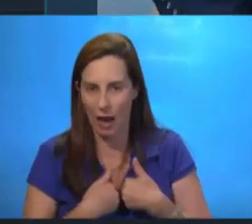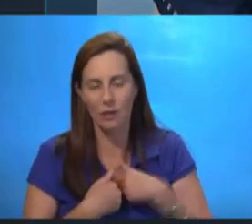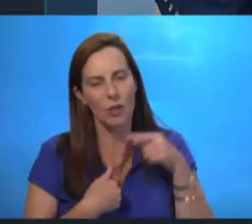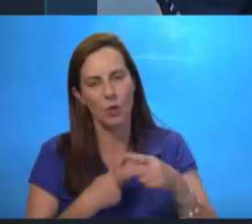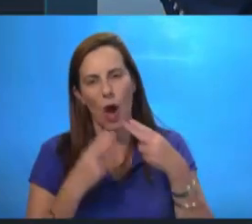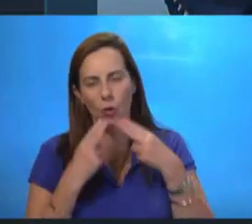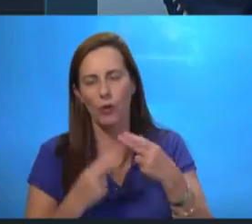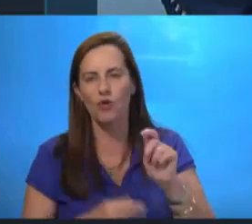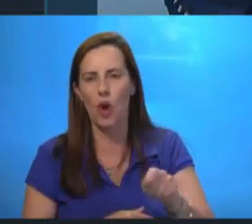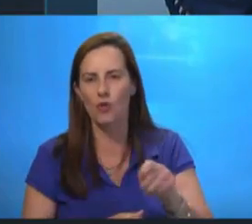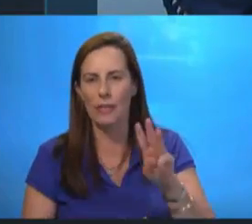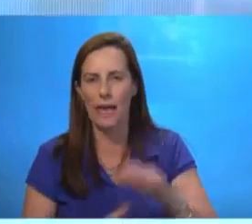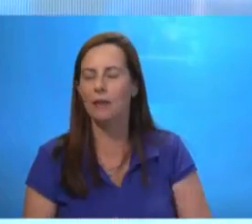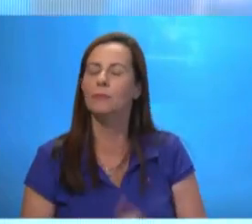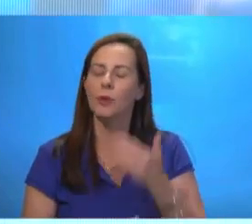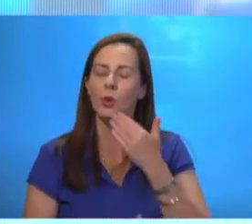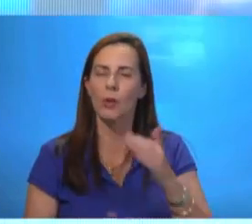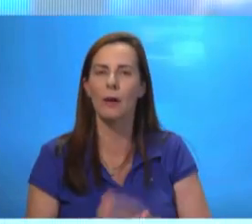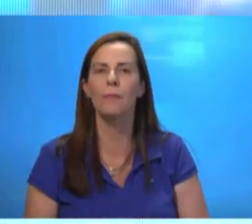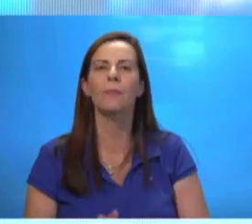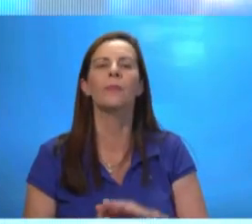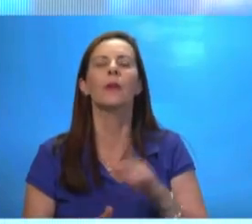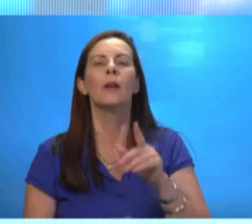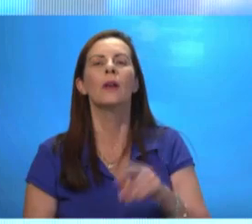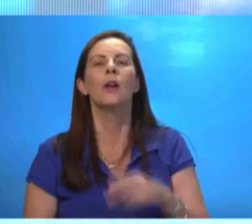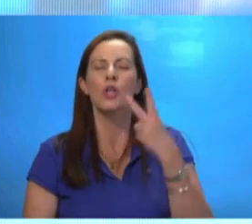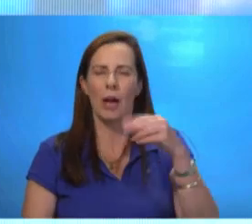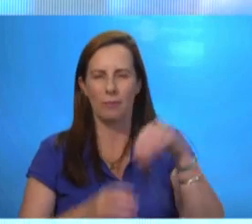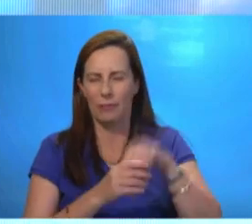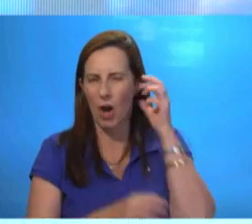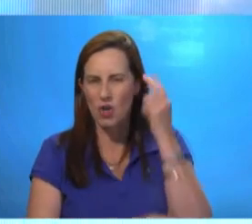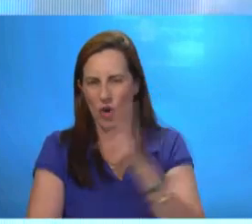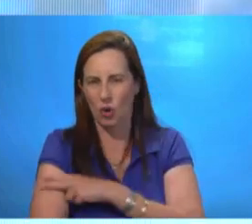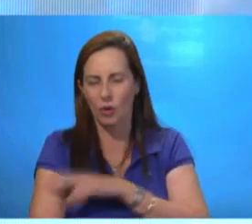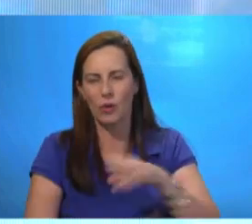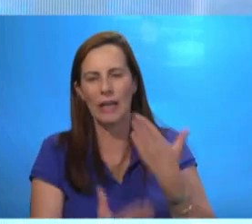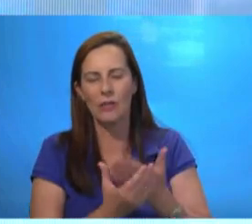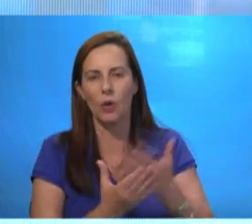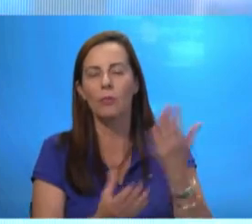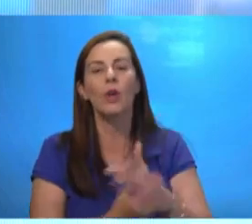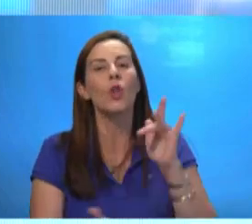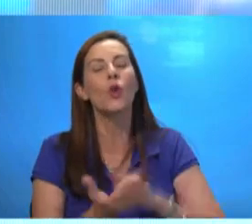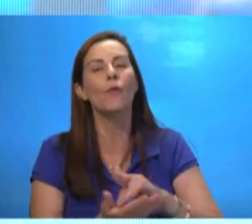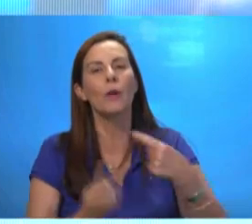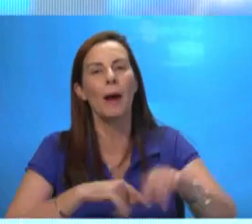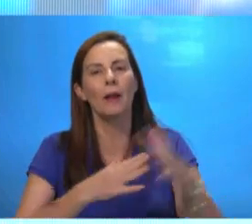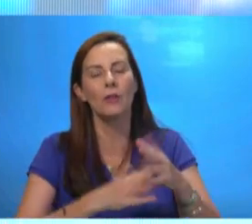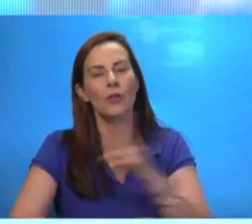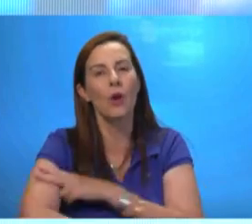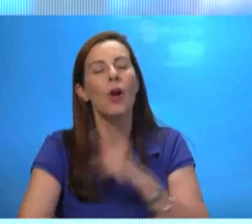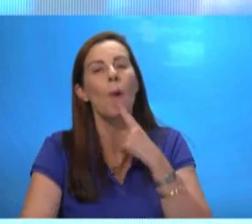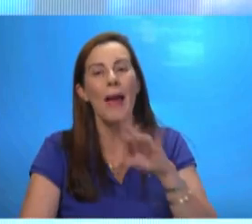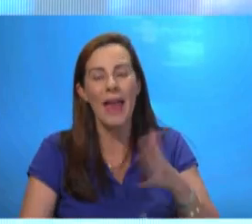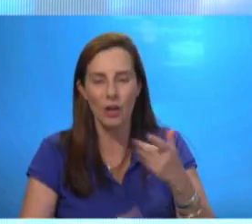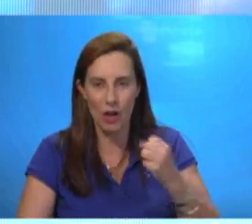של השופט סגי. שלי, תודה רבה לך. באותו עניין, שתיים מהשוטרות שנדרשו להעיד בתיק תובעות עכשיו את מחש וטוענות שאופן שבו